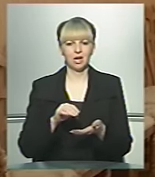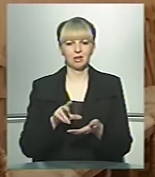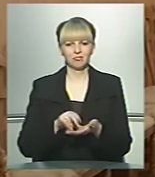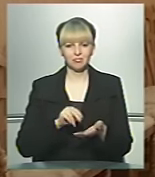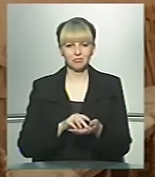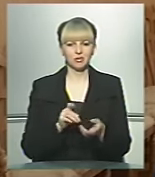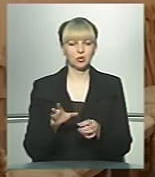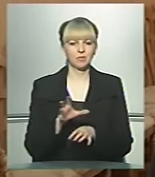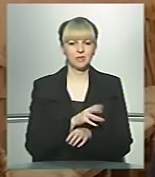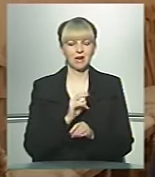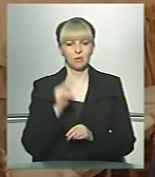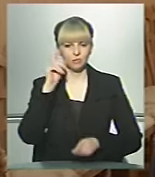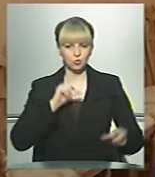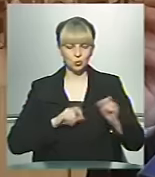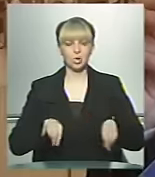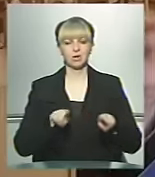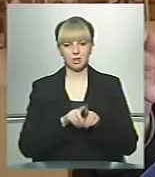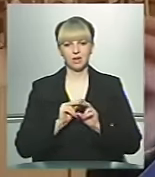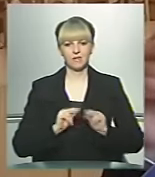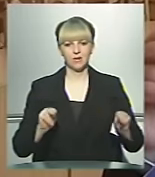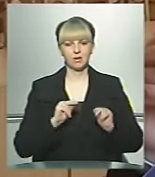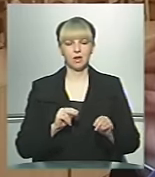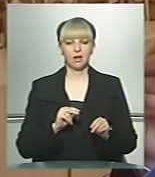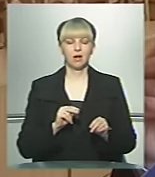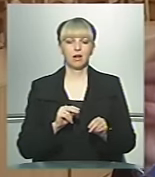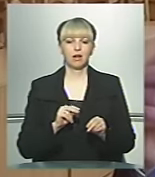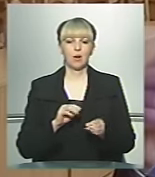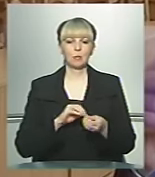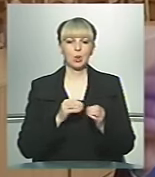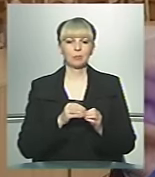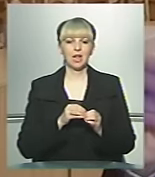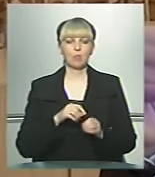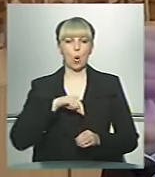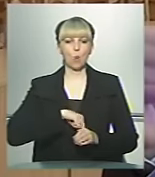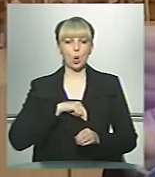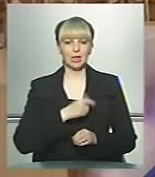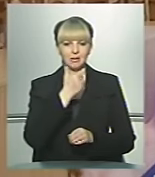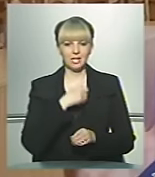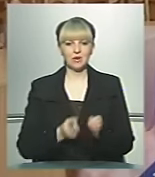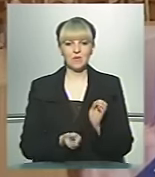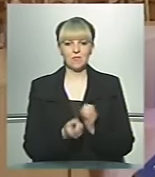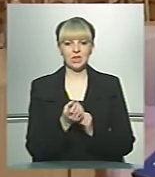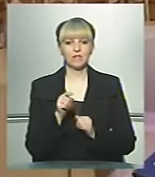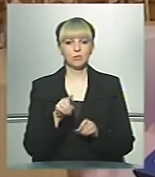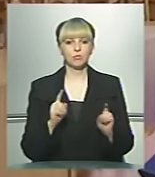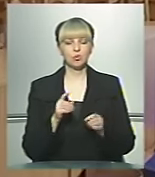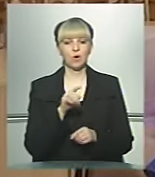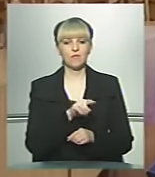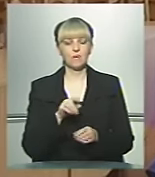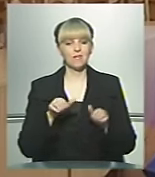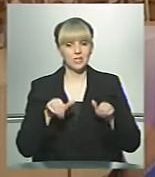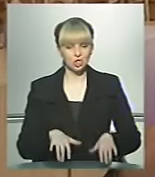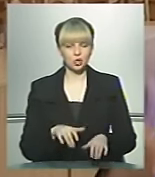щоб все контролювали як студенти, так і викладачі. Проблеми моралі й етики виникають. І тому, щоб їх